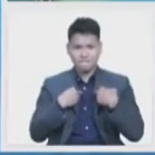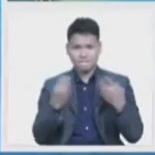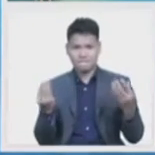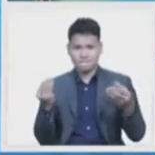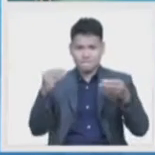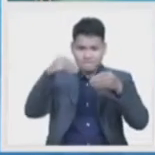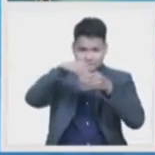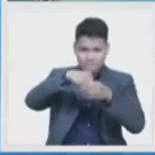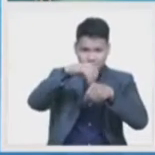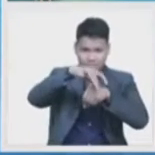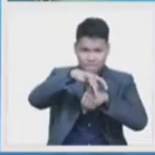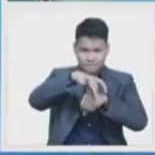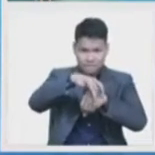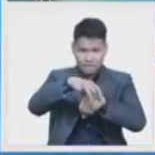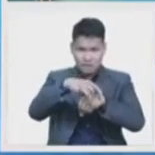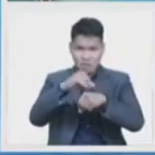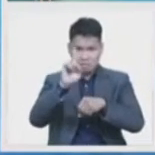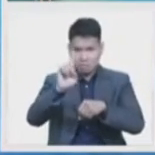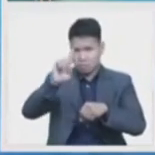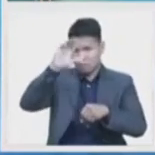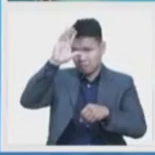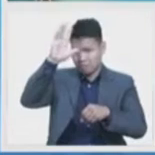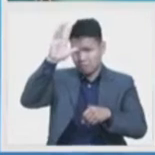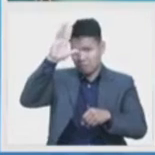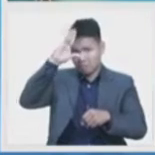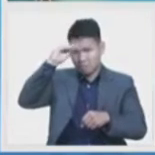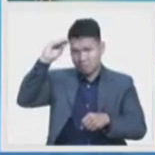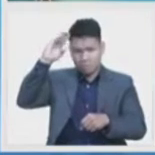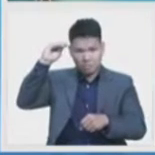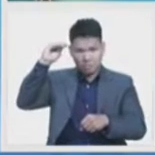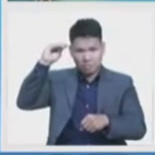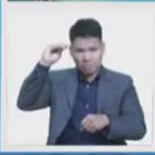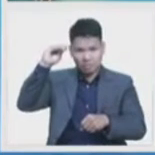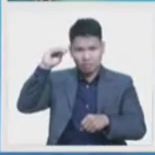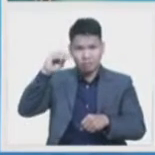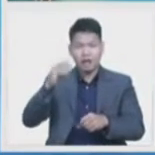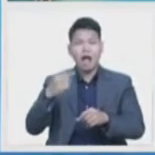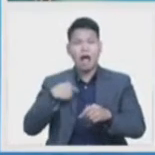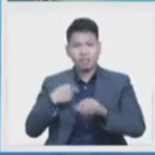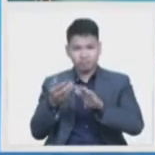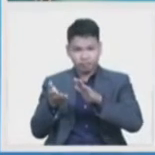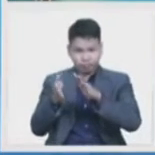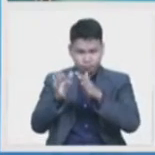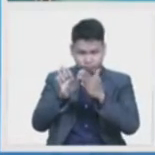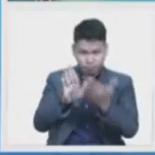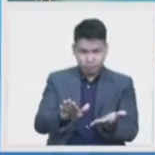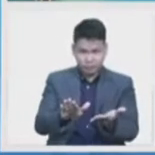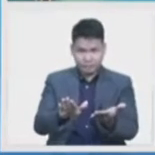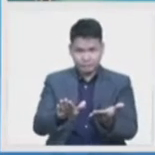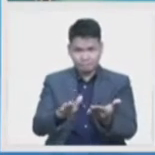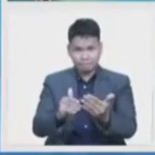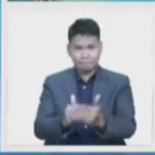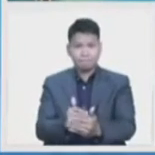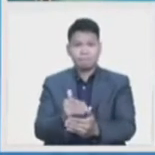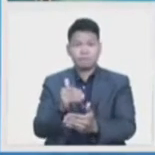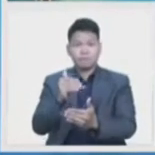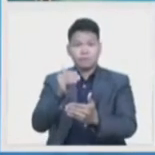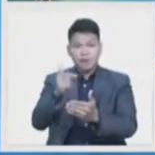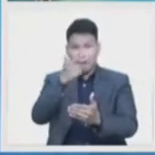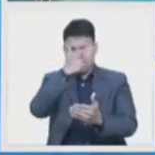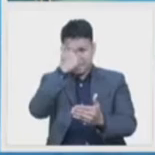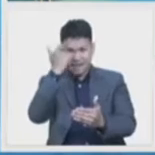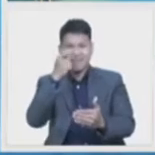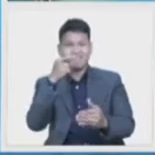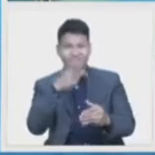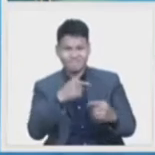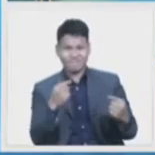ka tawo, og ang kamatayon, misulod, pinaagi sa sala, O nga tungod